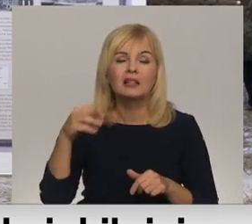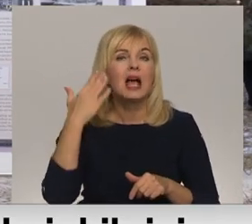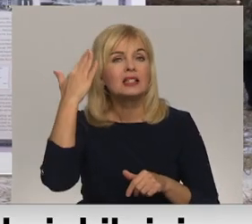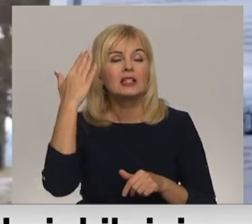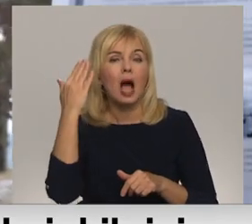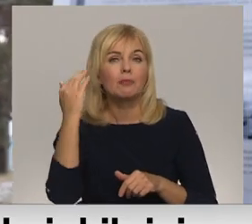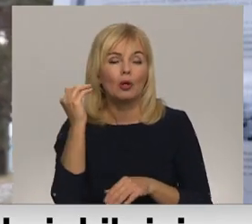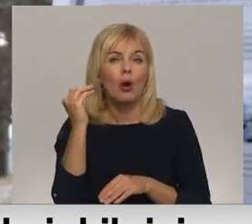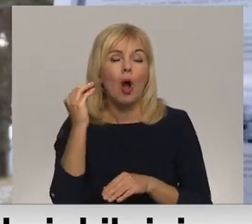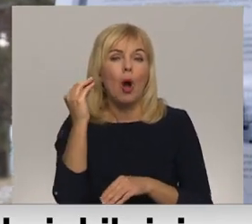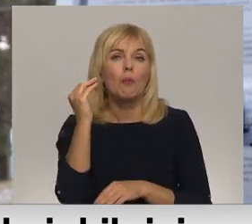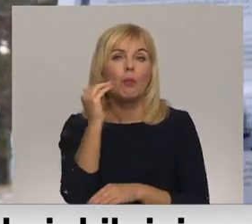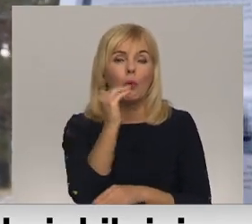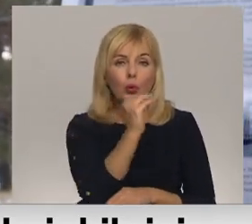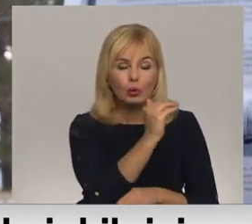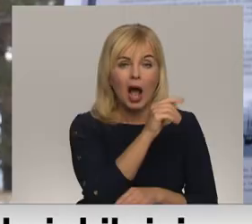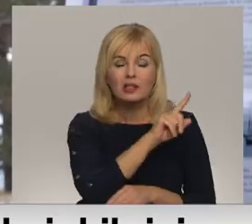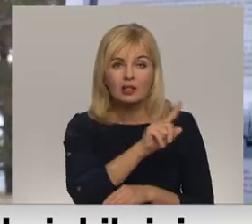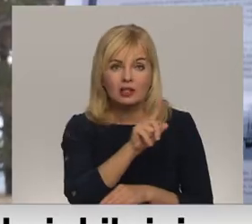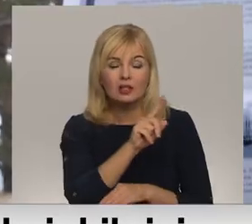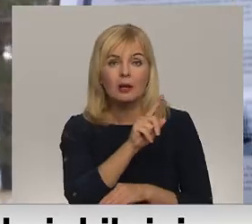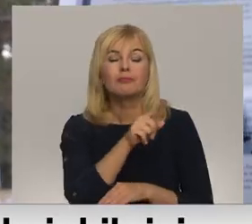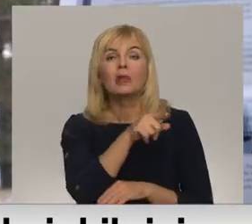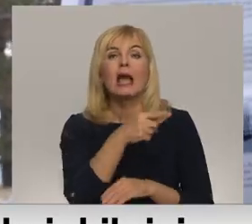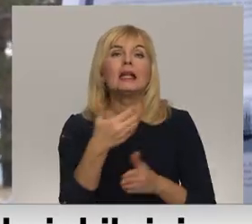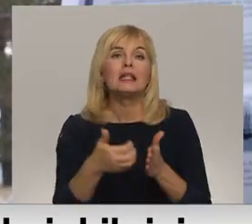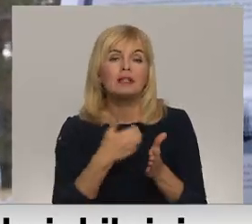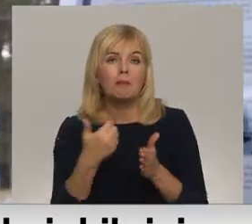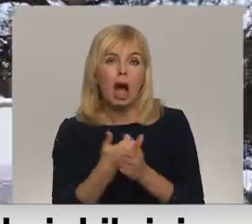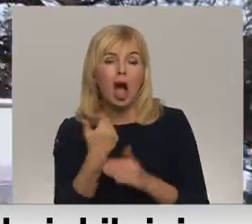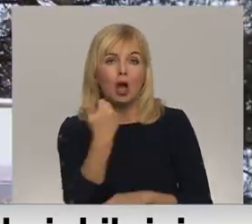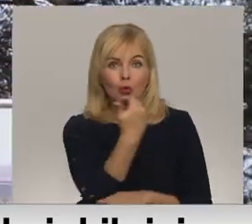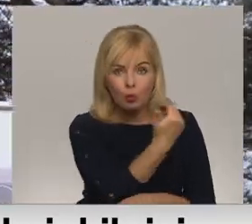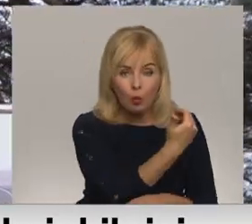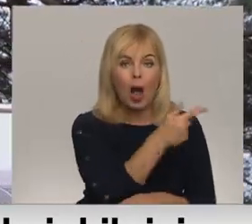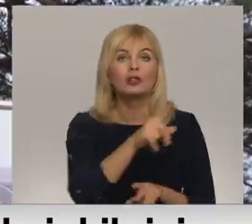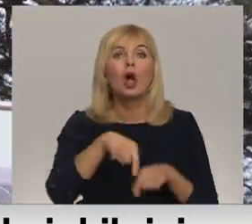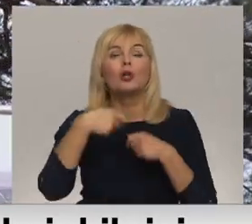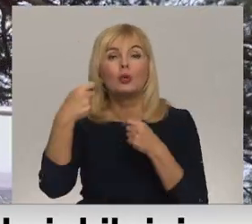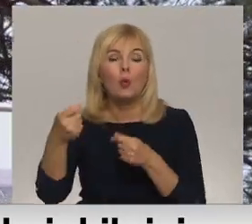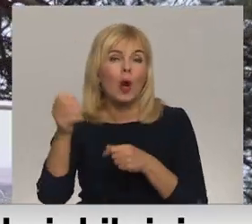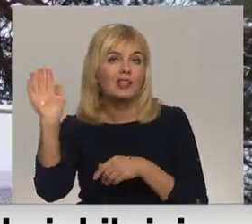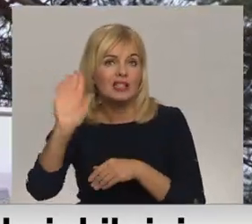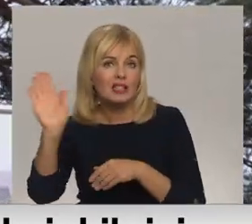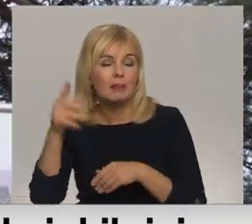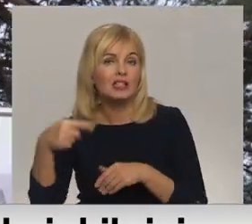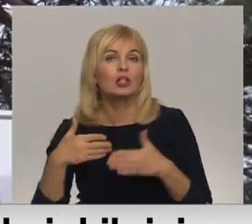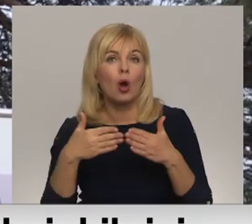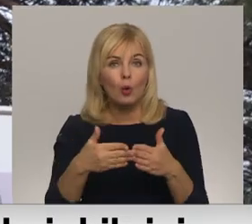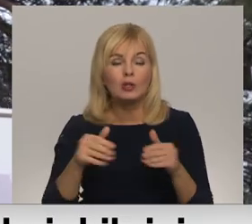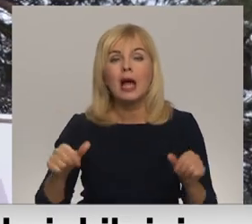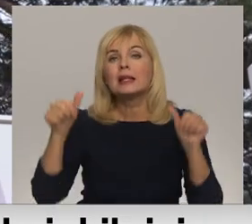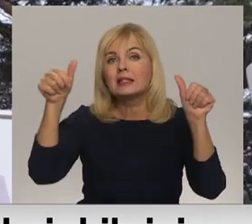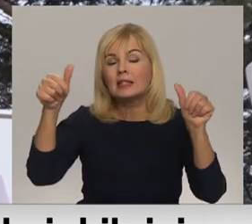kuras tur stāv kaltuši ozoli. Jūrā burinieki izmanto karodziņus, ar kuriem dod zīmes citiem kuģiem, un arī stendam